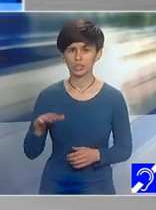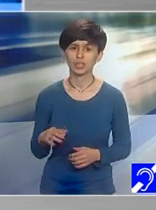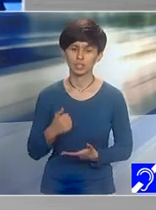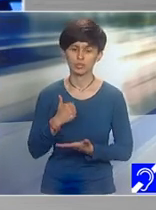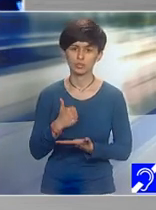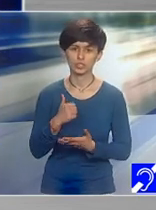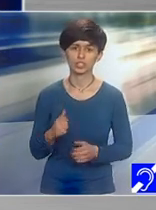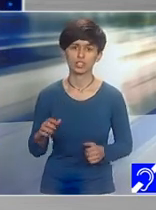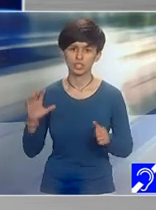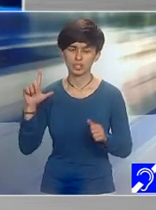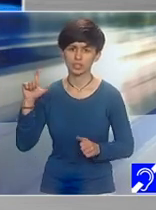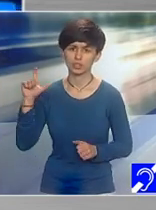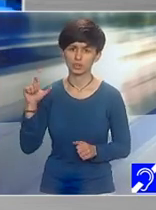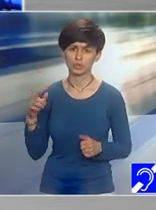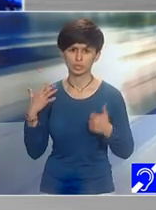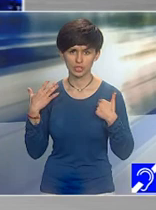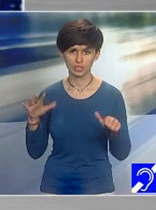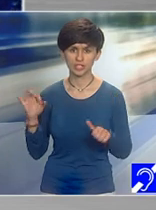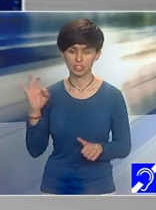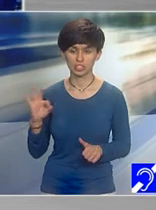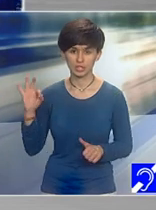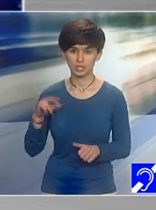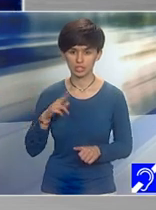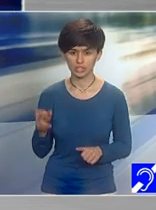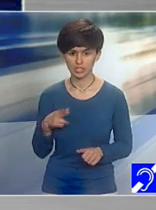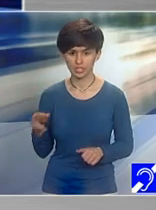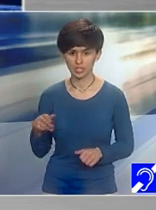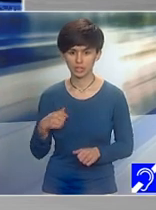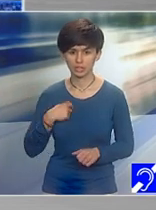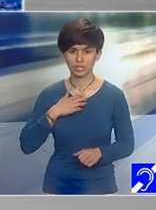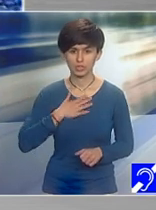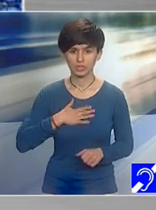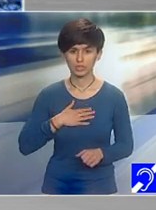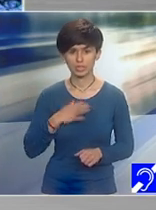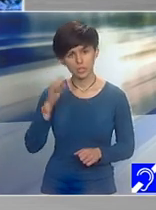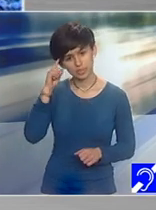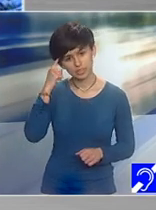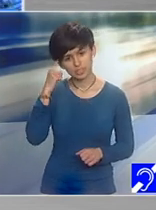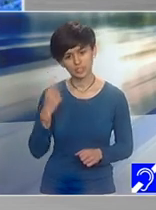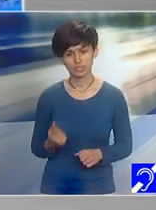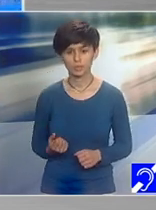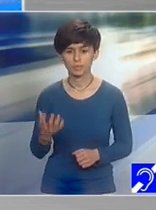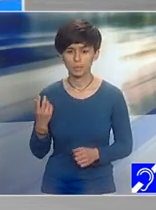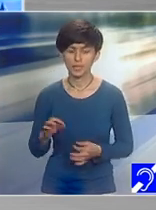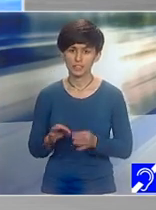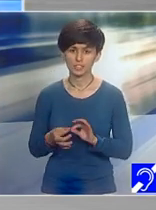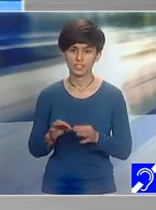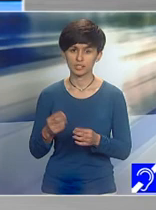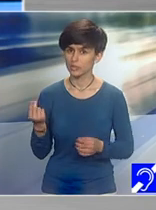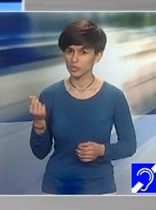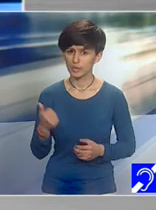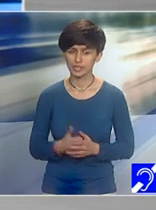de milioane de euro, chiar puțin peste. Eu aș vrea să știu ce se întâmplă cu acești bani și cred că sunt mai mulți ca și mine. Cum spunea colegul